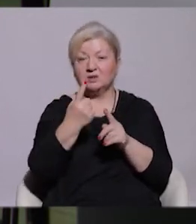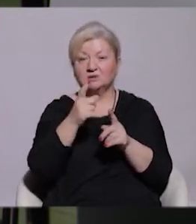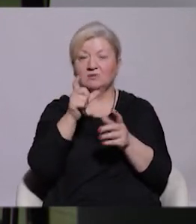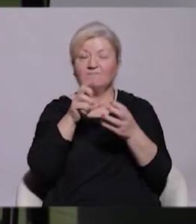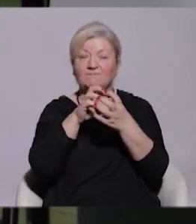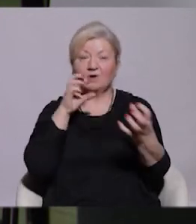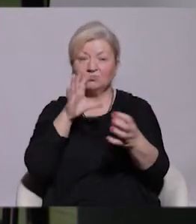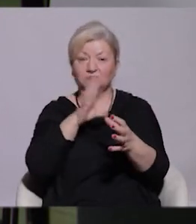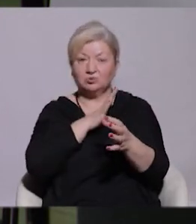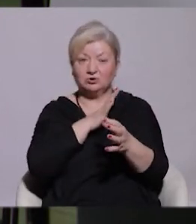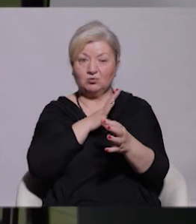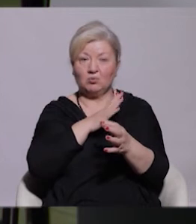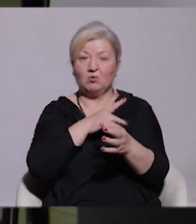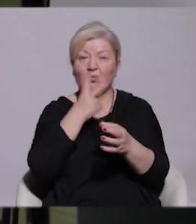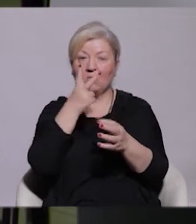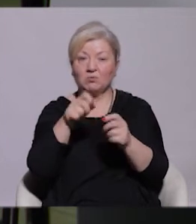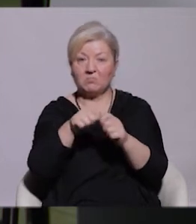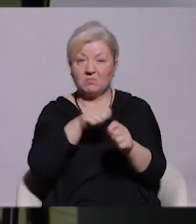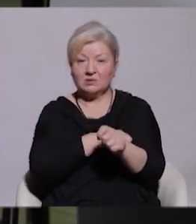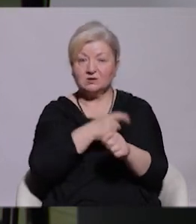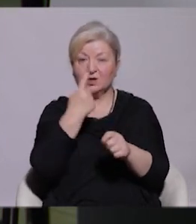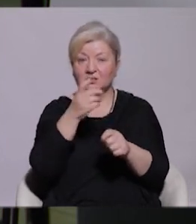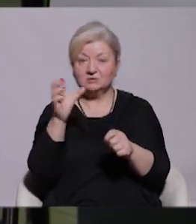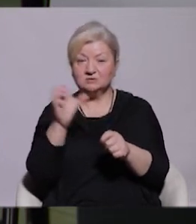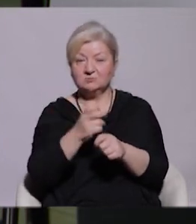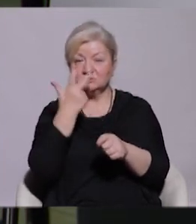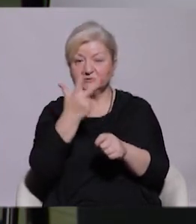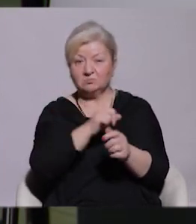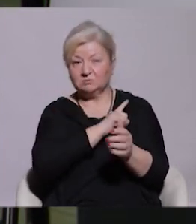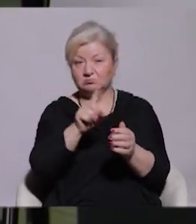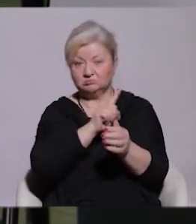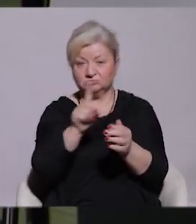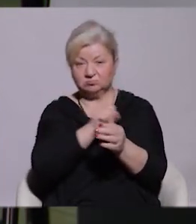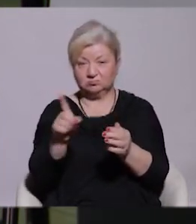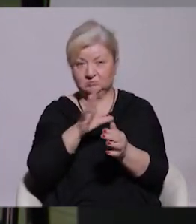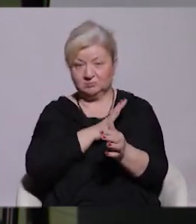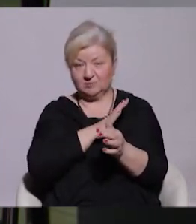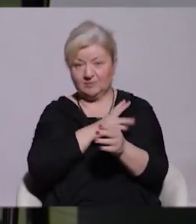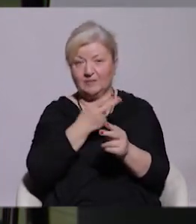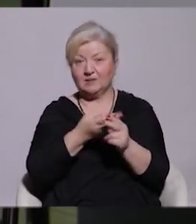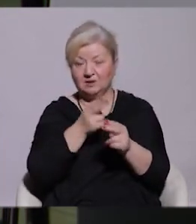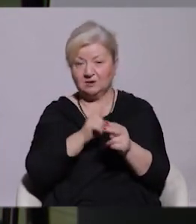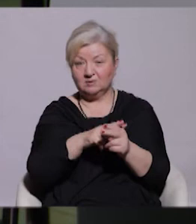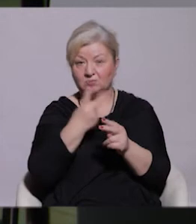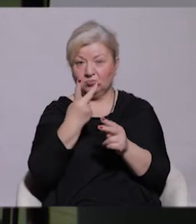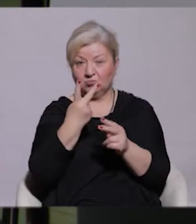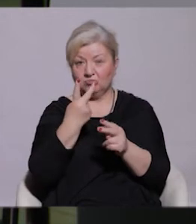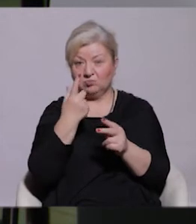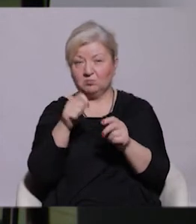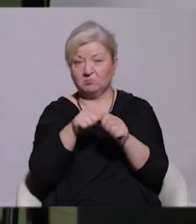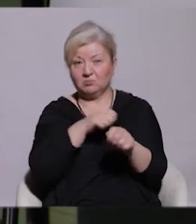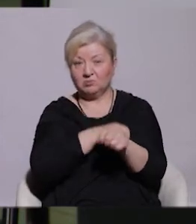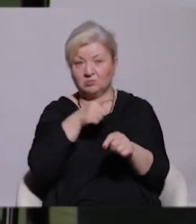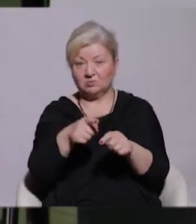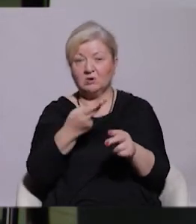მეტრი და ერთ წამში ჩაიარა სამმა. ხო? ესე იგი სულ 6 მეტრის სიგრძის ვაგონებმა გაიარა ერთ წამში და